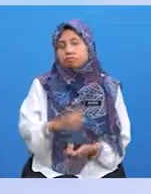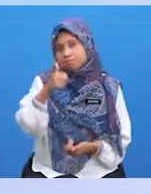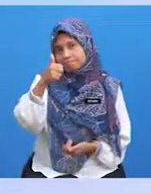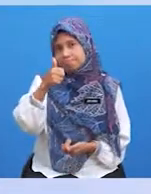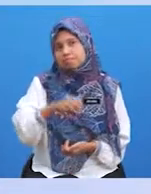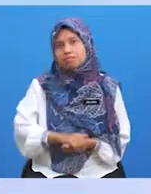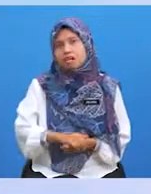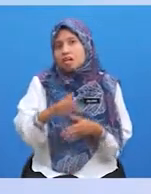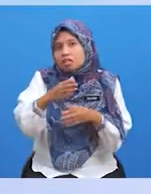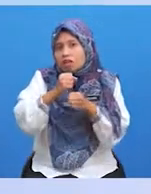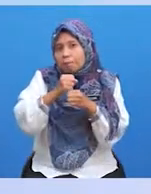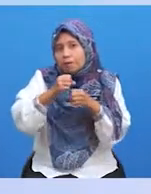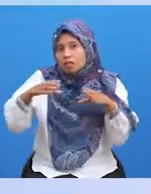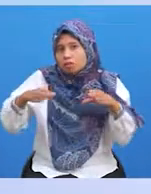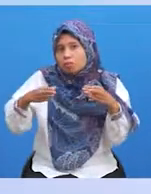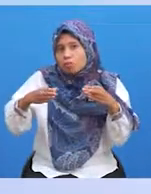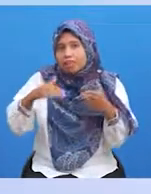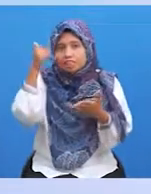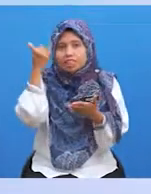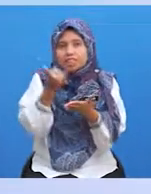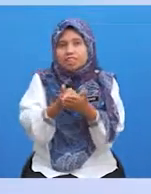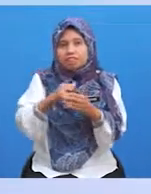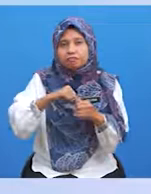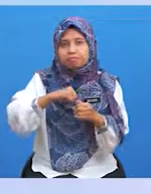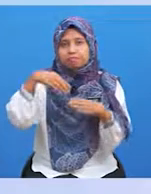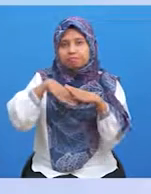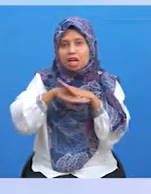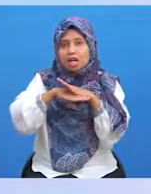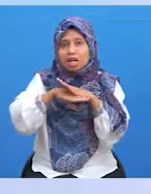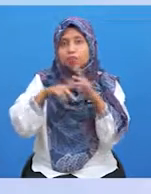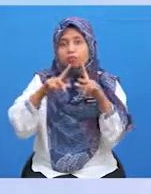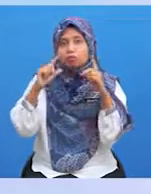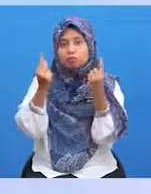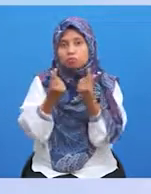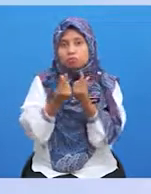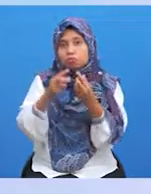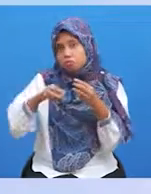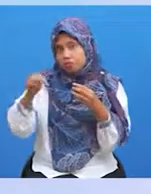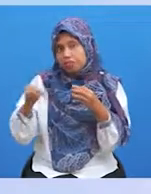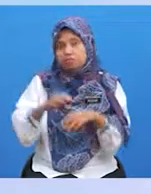Bagus. Dapat membina keyakinan diri dalam kalangan murid.